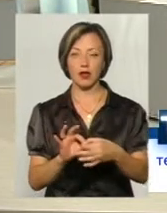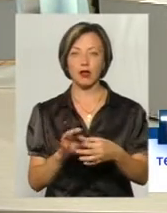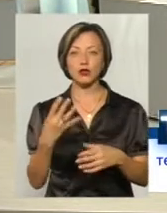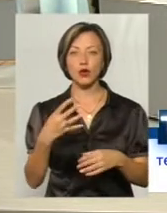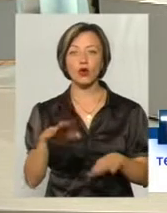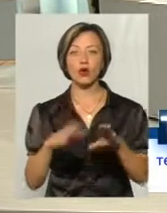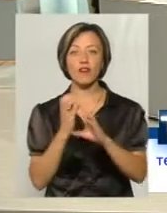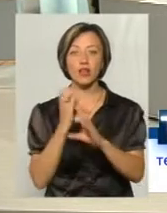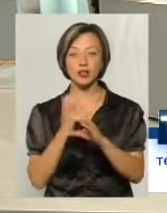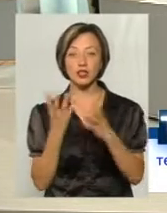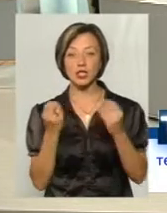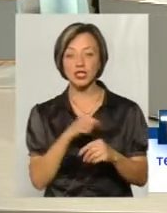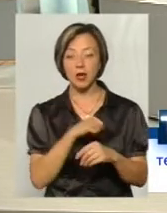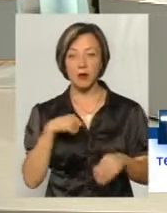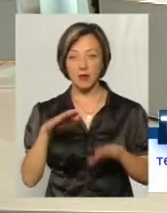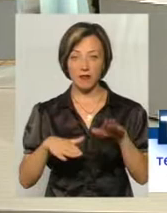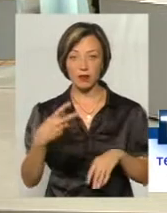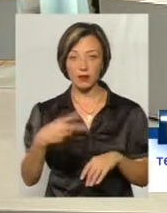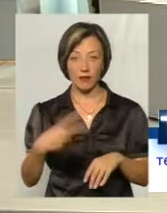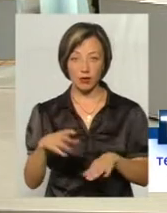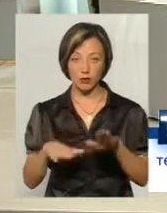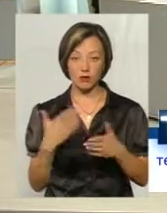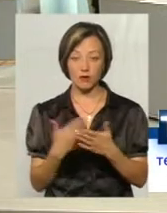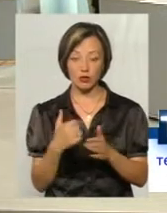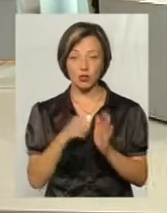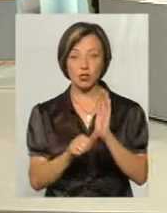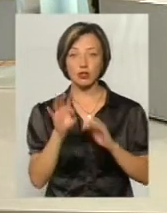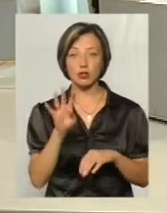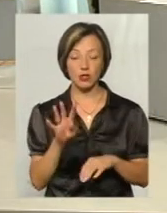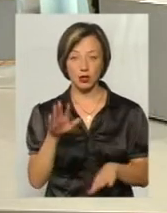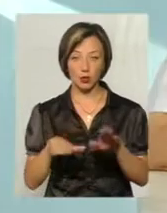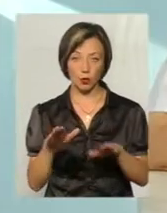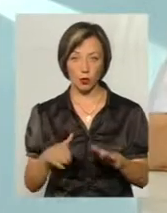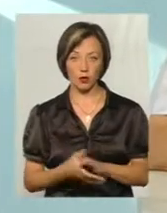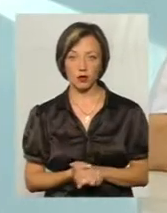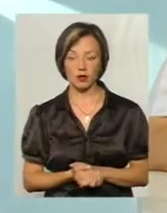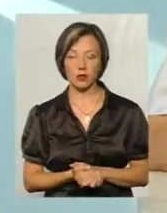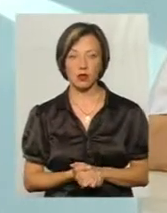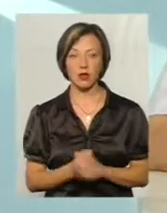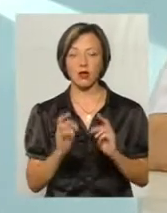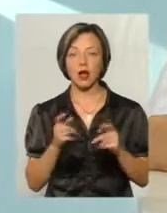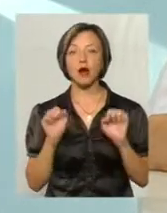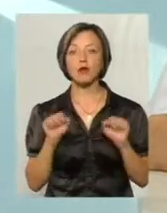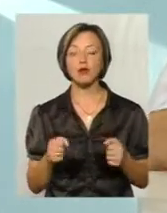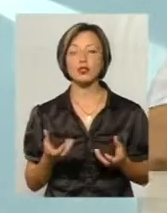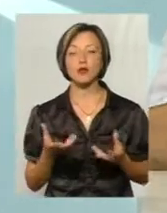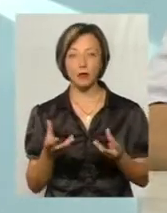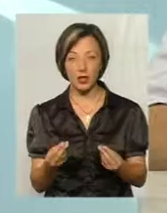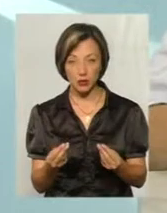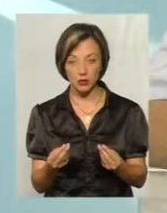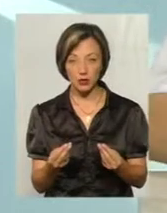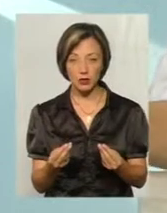40 тонн вантажу і ще самі важать 20 тонн. От 64 тонни. Як можна вплинути